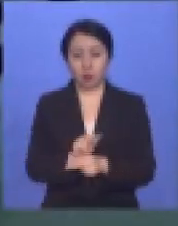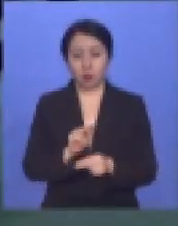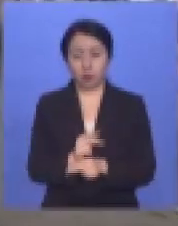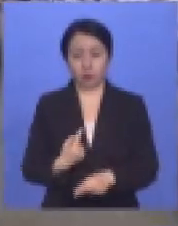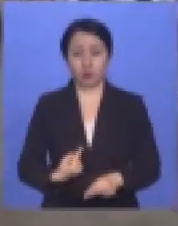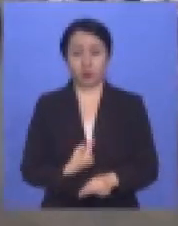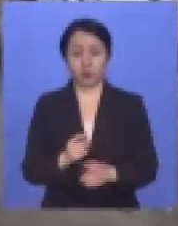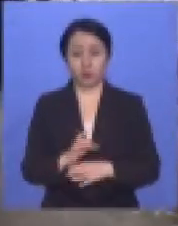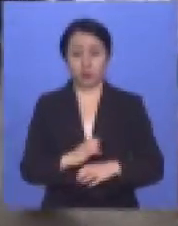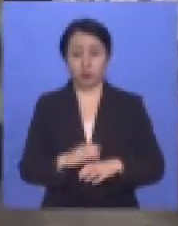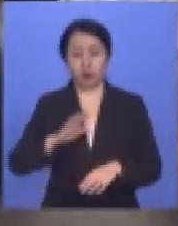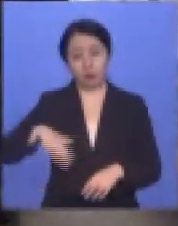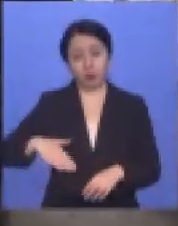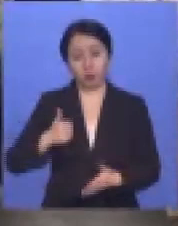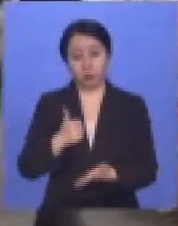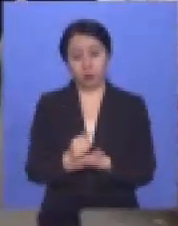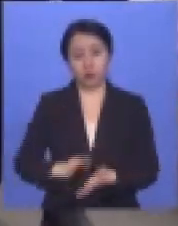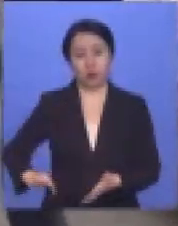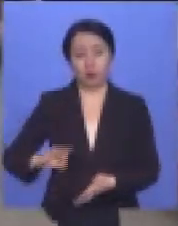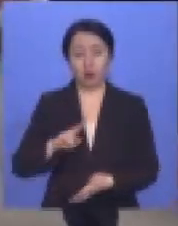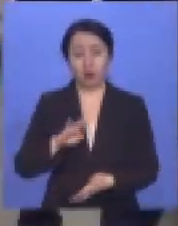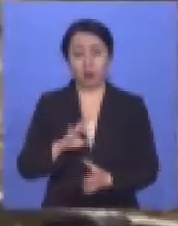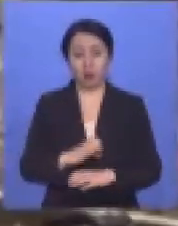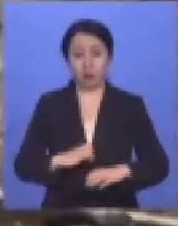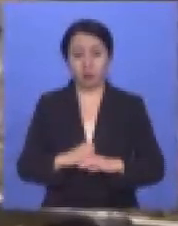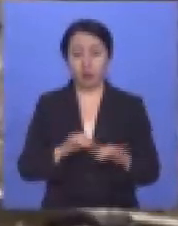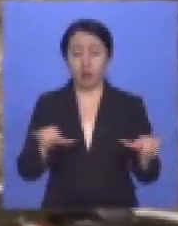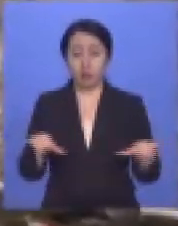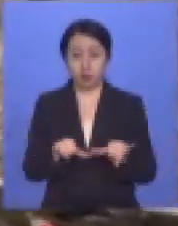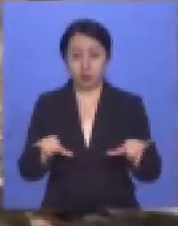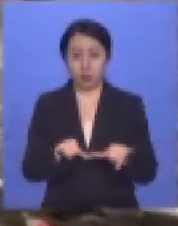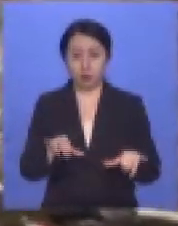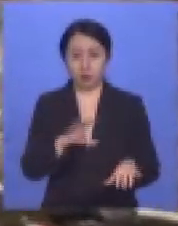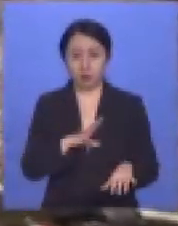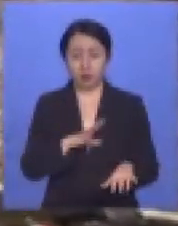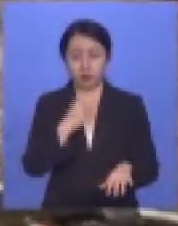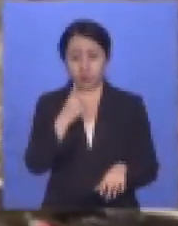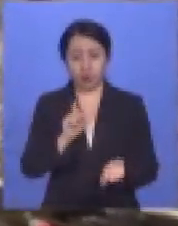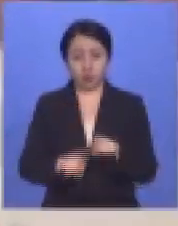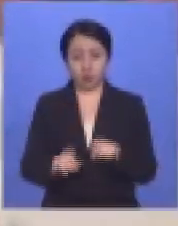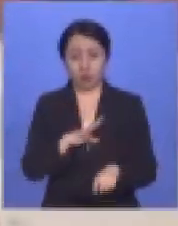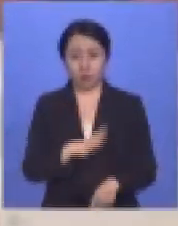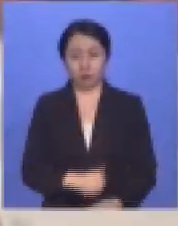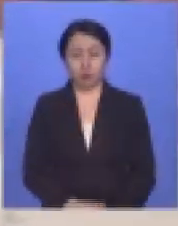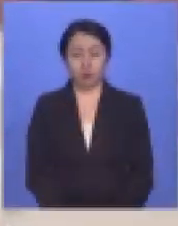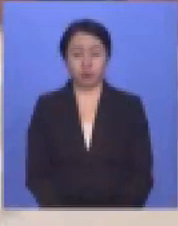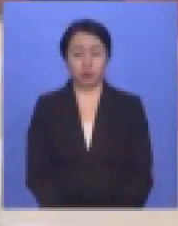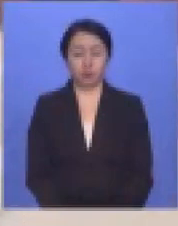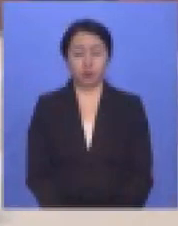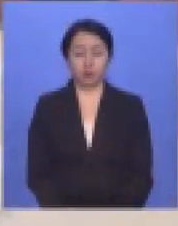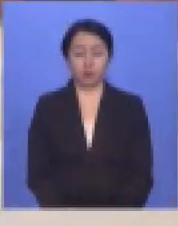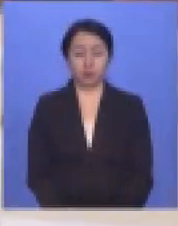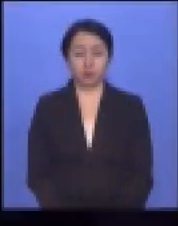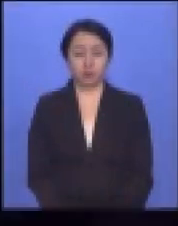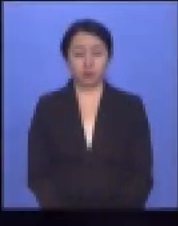шеберлігін шыңдайды. Бұдан кейін өңір басшысы академияның асханасына барып, сарбаздардың ас мәзірімен танысты. Недавно прошла полностью